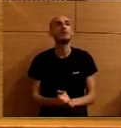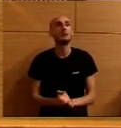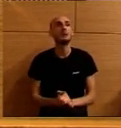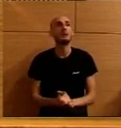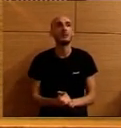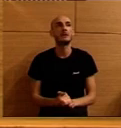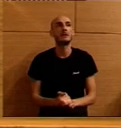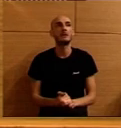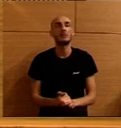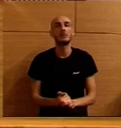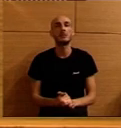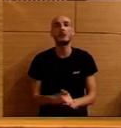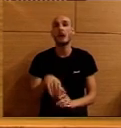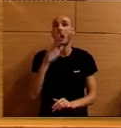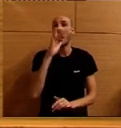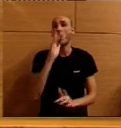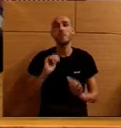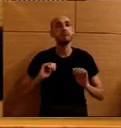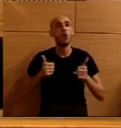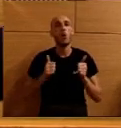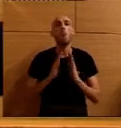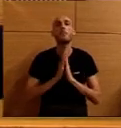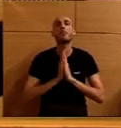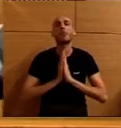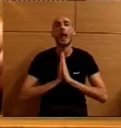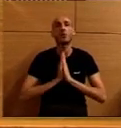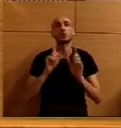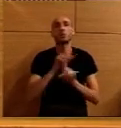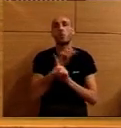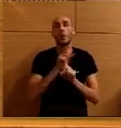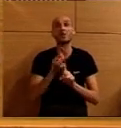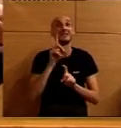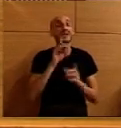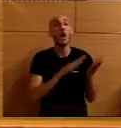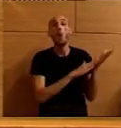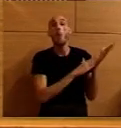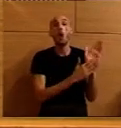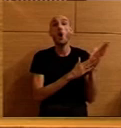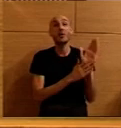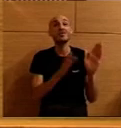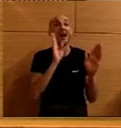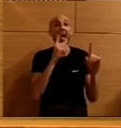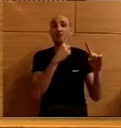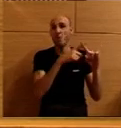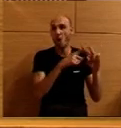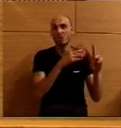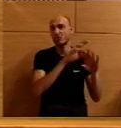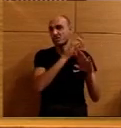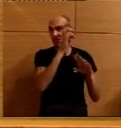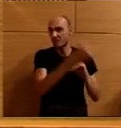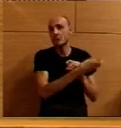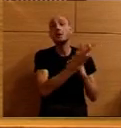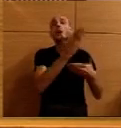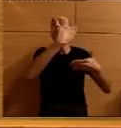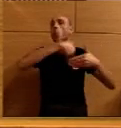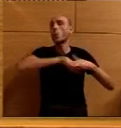perdó. Llavors donaré ara el torn de precs i preguntes i les mocions tant de Vox que s'han quedat damunt de la taula com les que queden pendents, aquestes dues que queden pendents